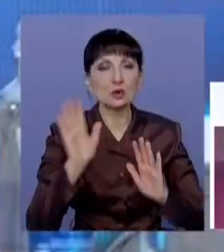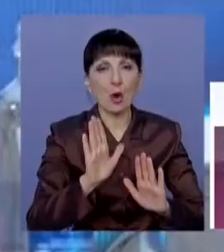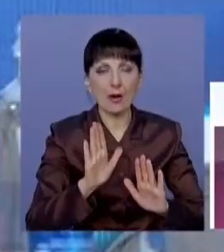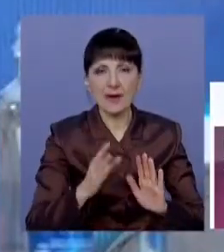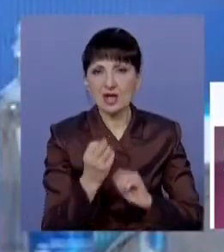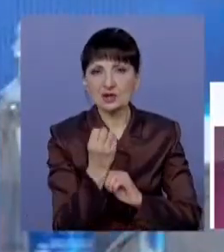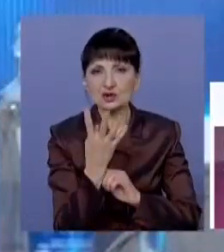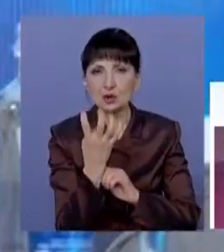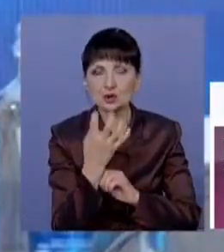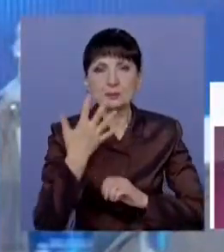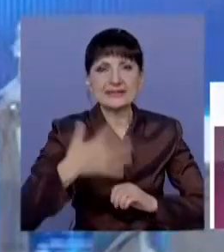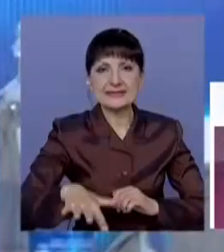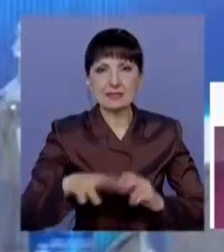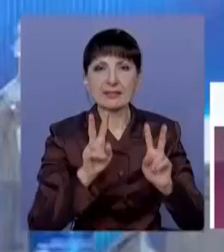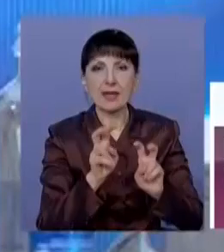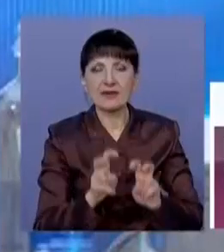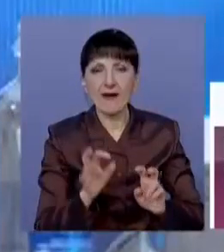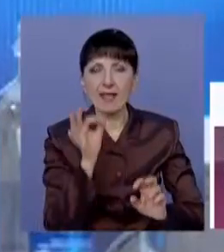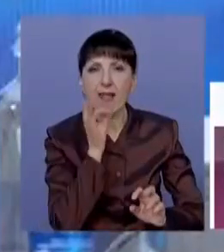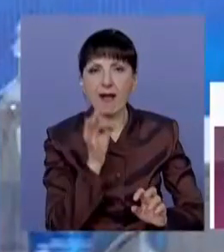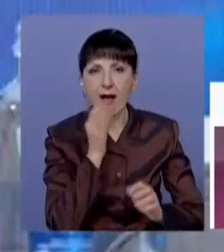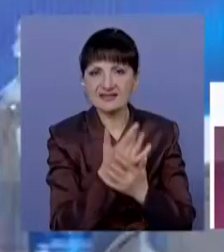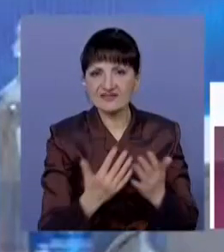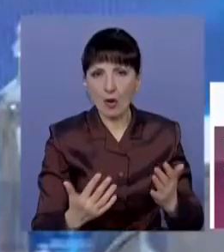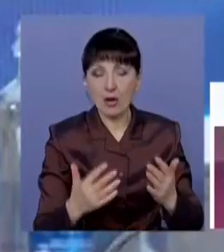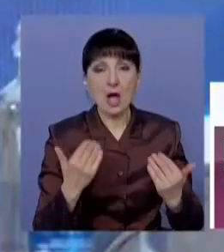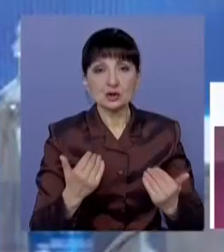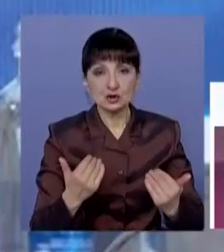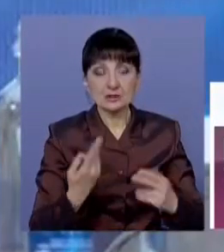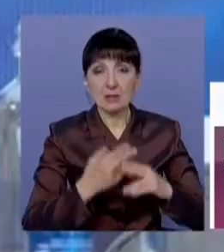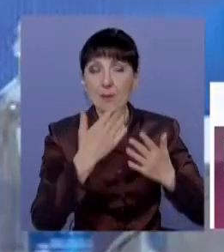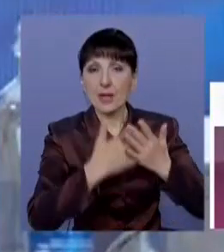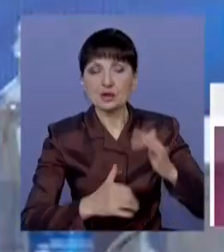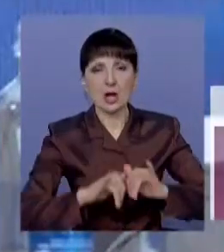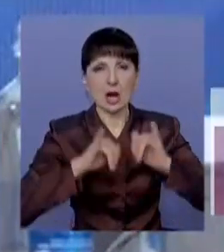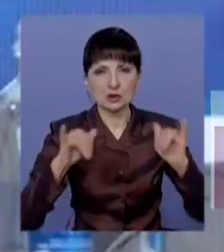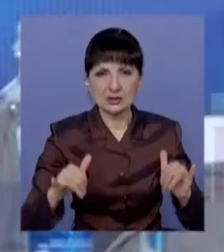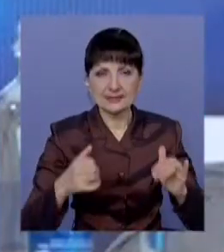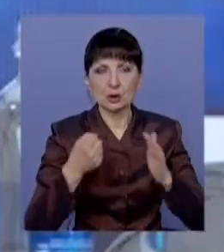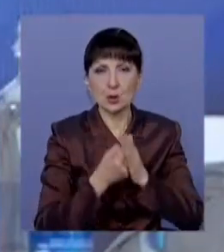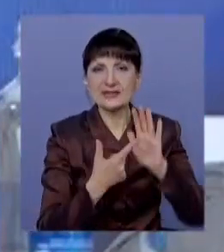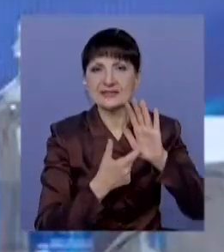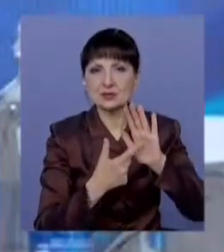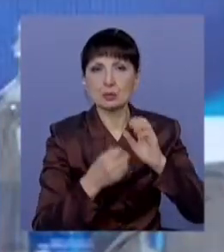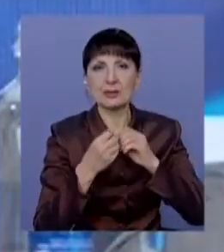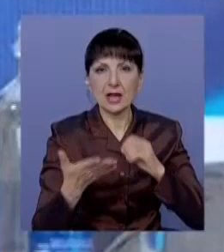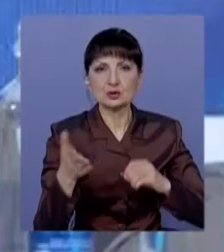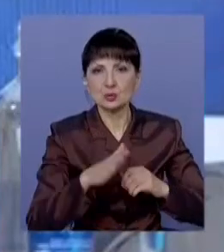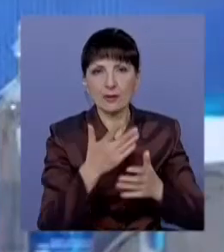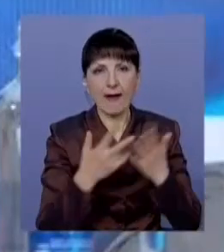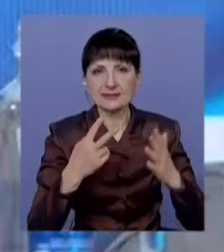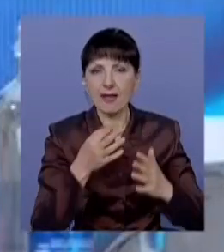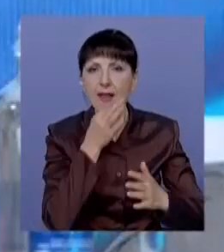около 450 наименований лекарственных средств, то сейчас этот перечень расширился до 715